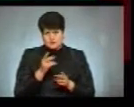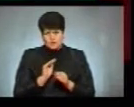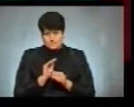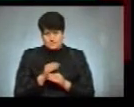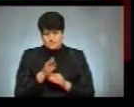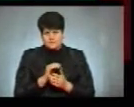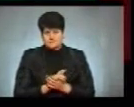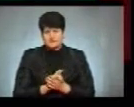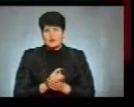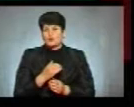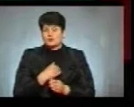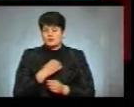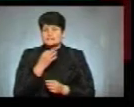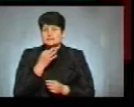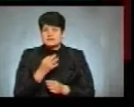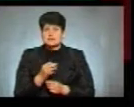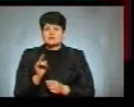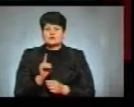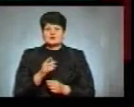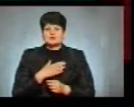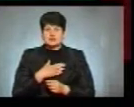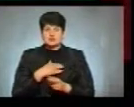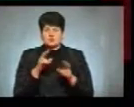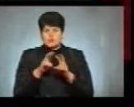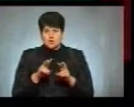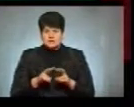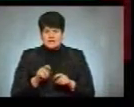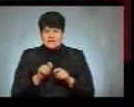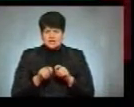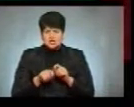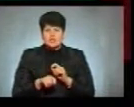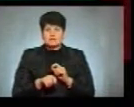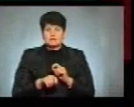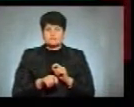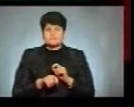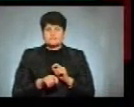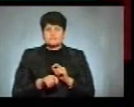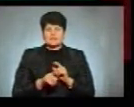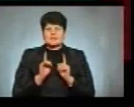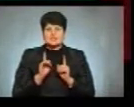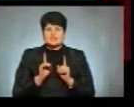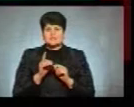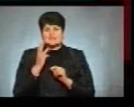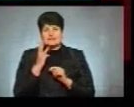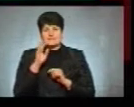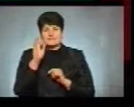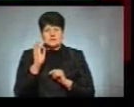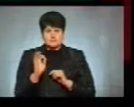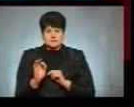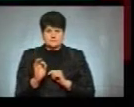додати. Хотів би сказати, що за нашими дослідженнями лише не більше